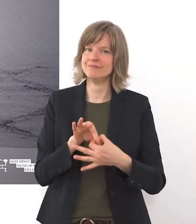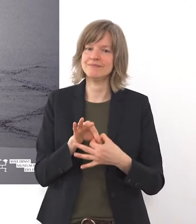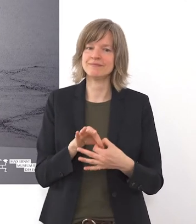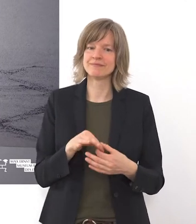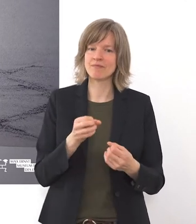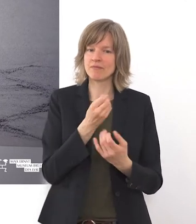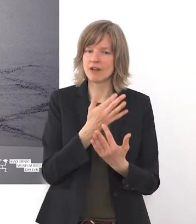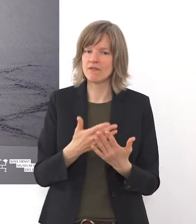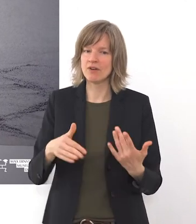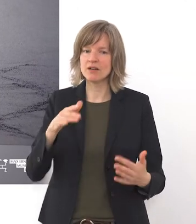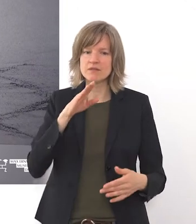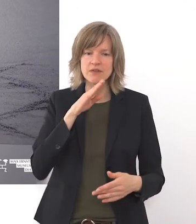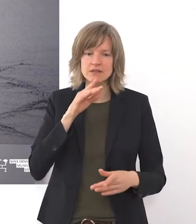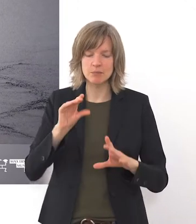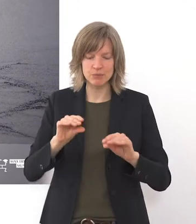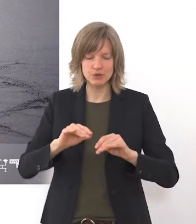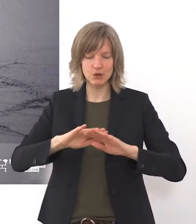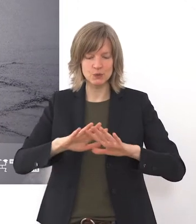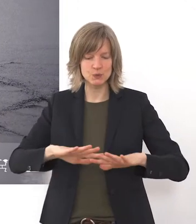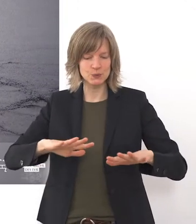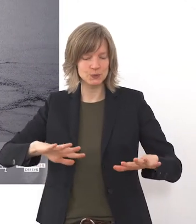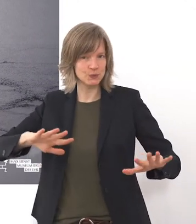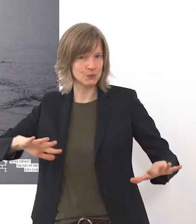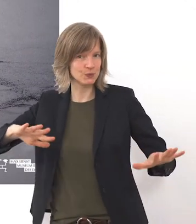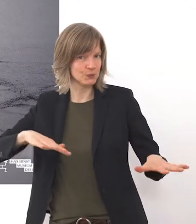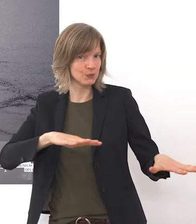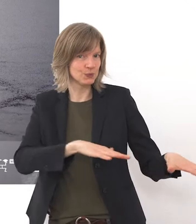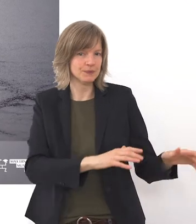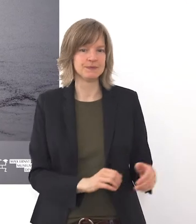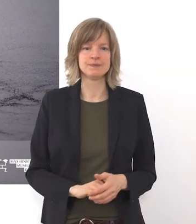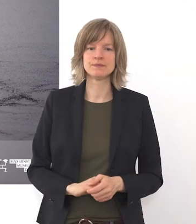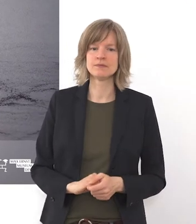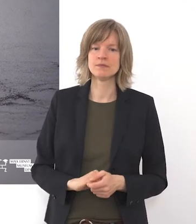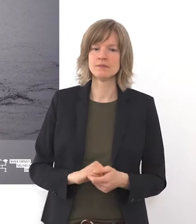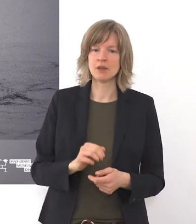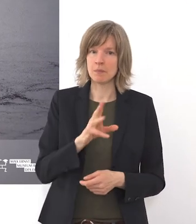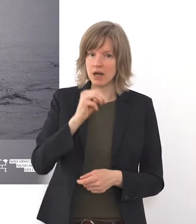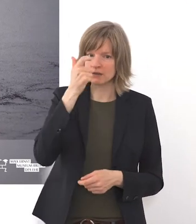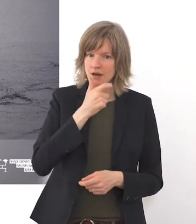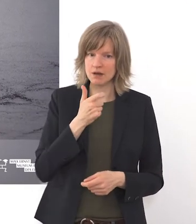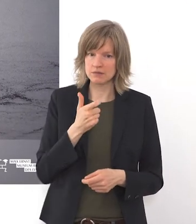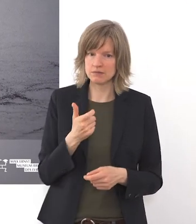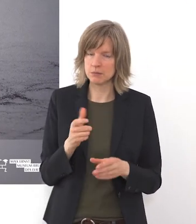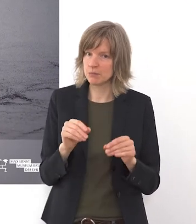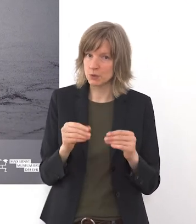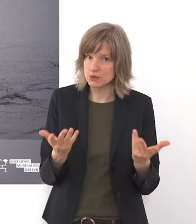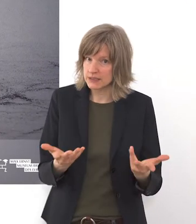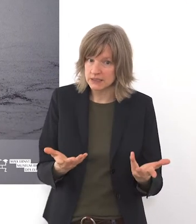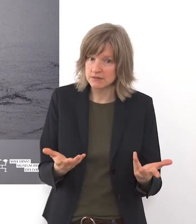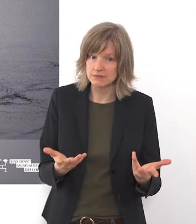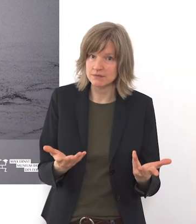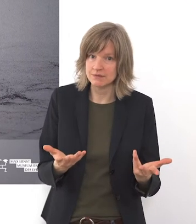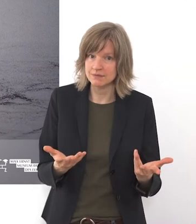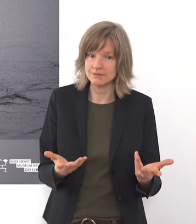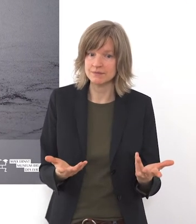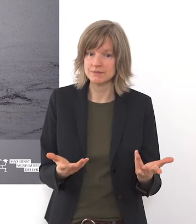in die Weiten der Welt bewegt. Und wenn wir genau hinschauen, was hat Max Ernst hier verwendet? Er hat festen,